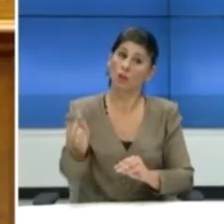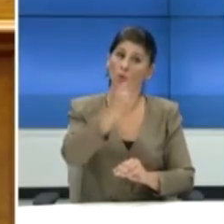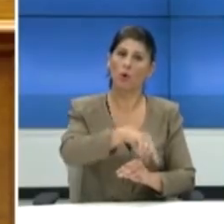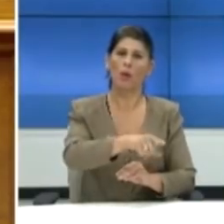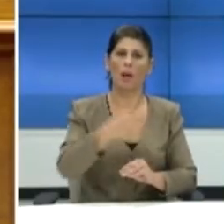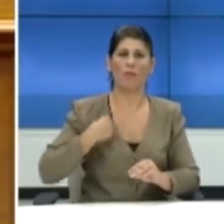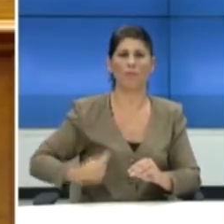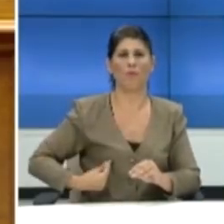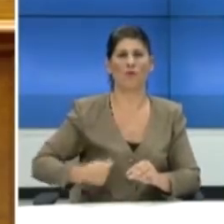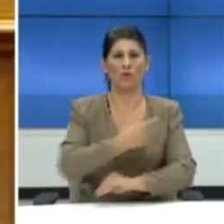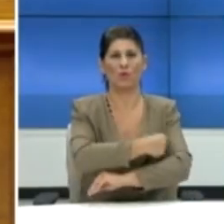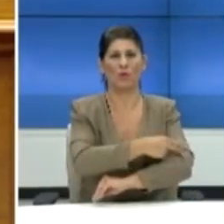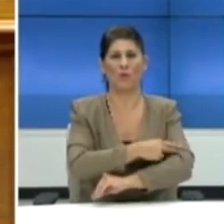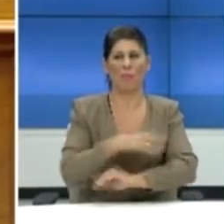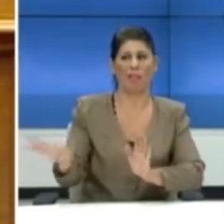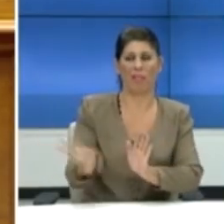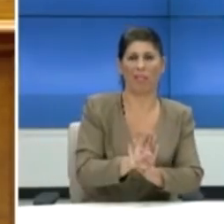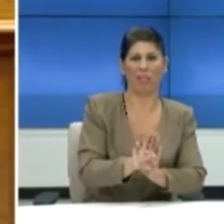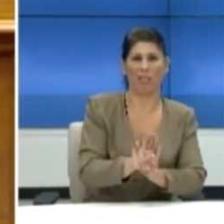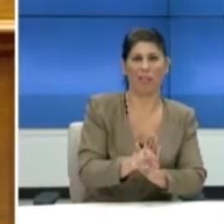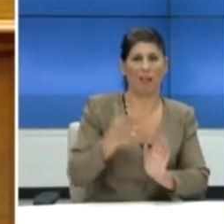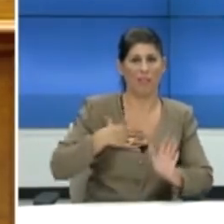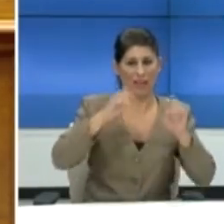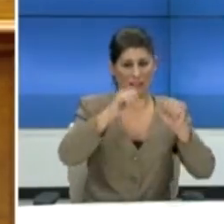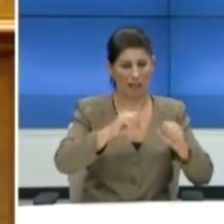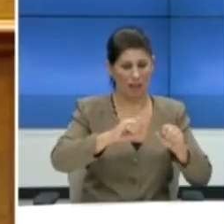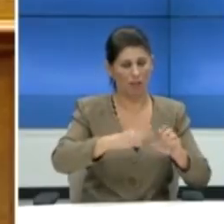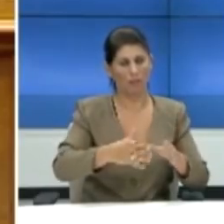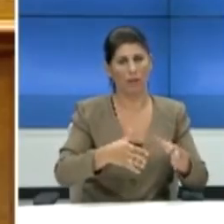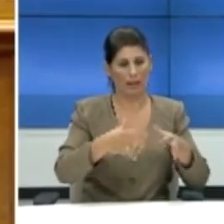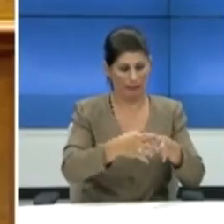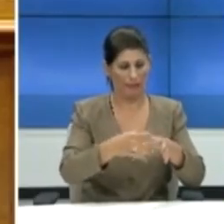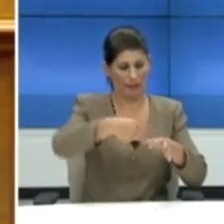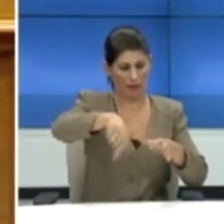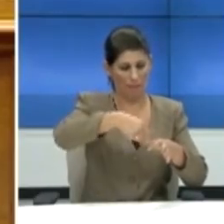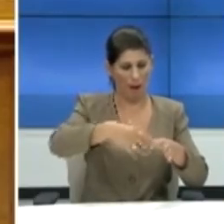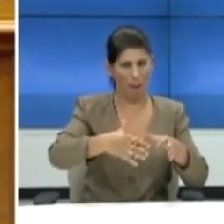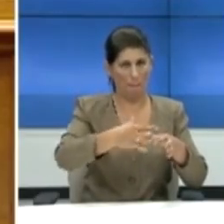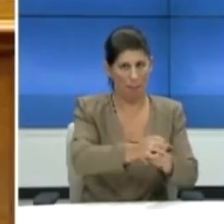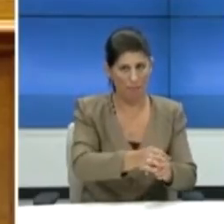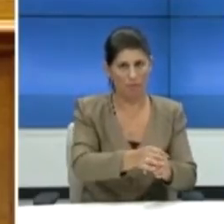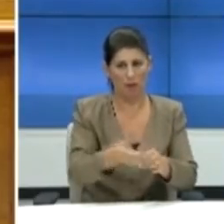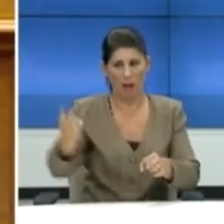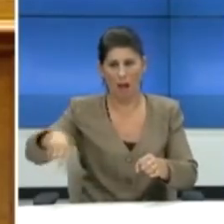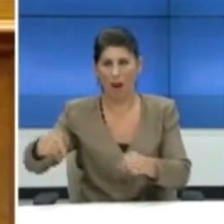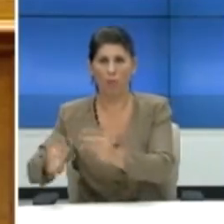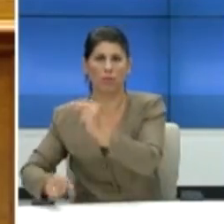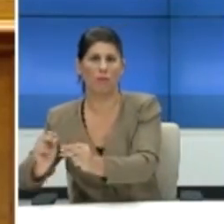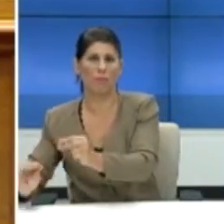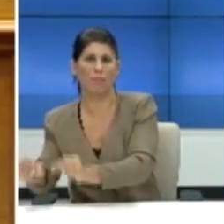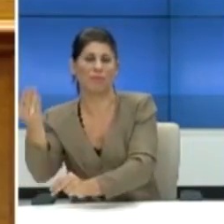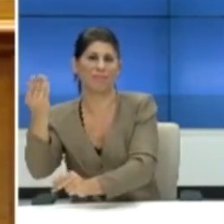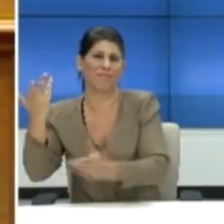υπολείπων δημοσίων νοσοκομείων. Πήγατε να κλείσετε μια τρύπα και ανοίξατε άλλες. Σήμερα όμως και πριν η